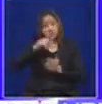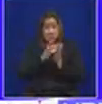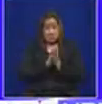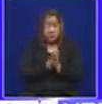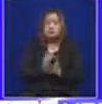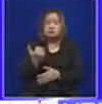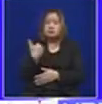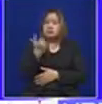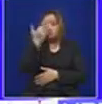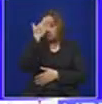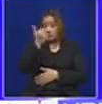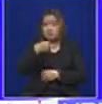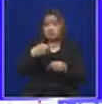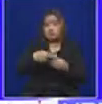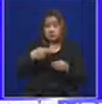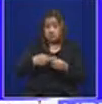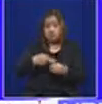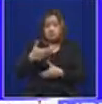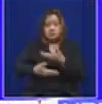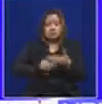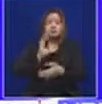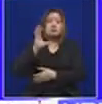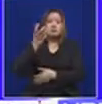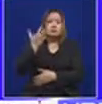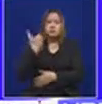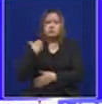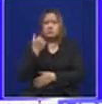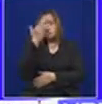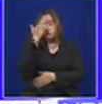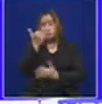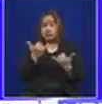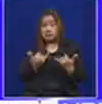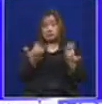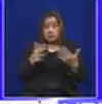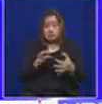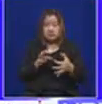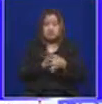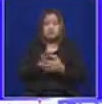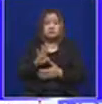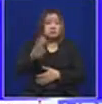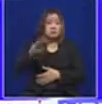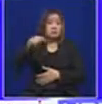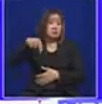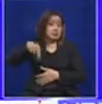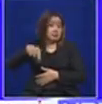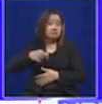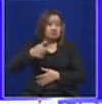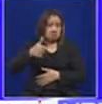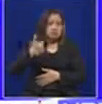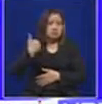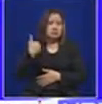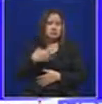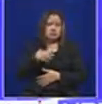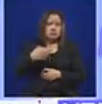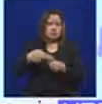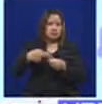ที่ราคาน้ำมันในตลาดโลกยังเป็นขาลงนะคะโดยความต้องการใช้เบนซินจะเพิ่มขึ้นสูงสุดค่ะ